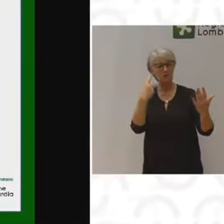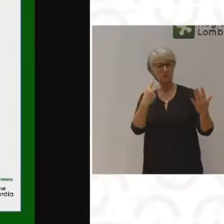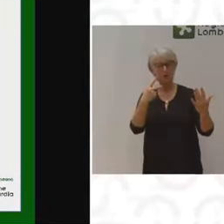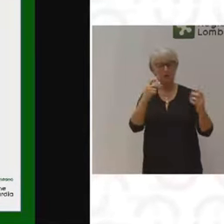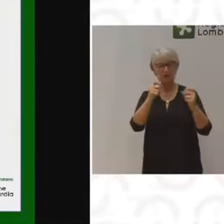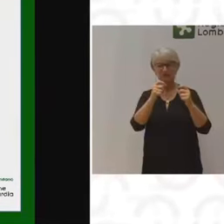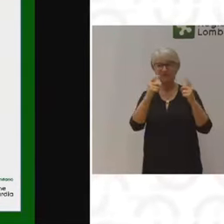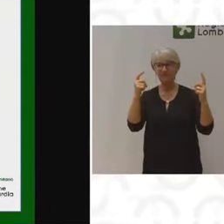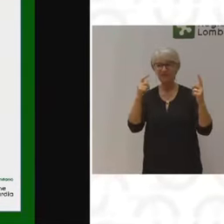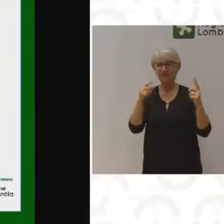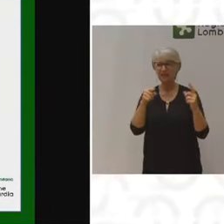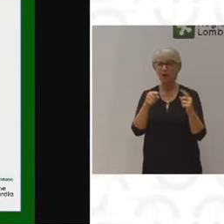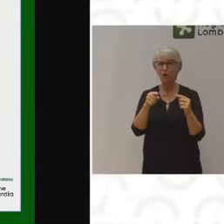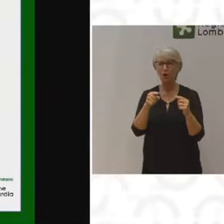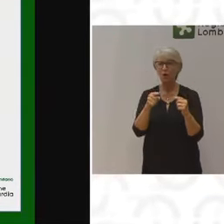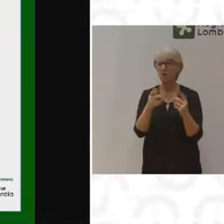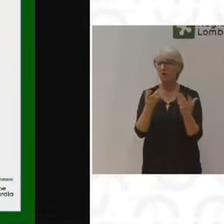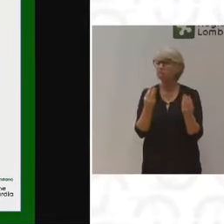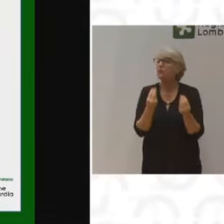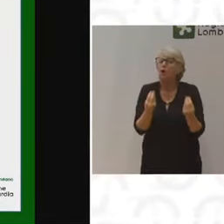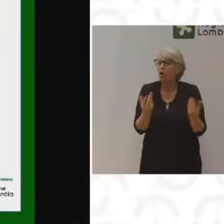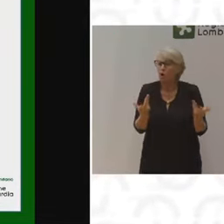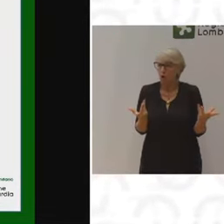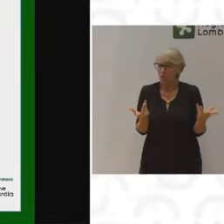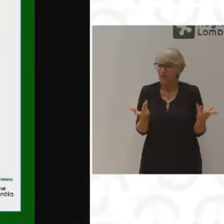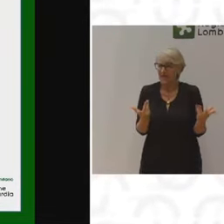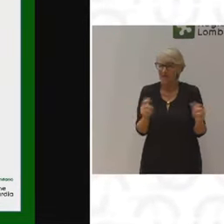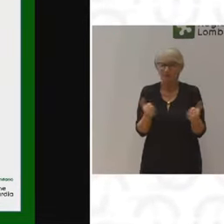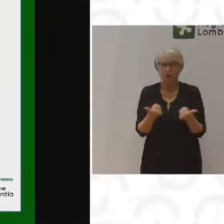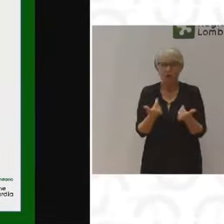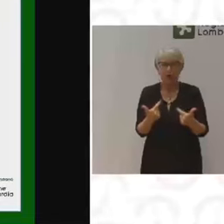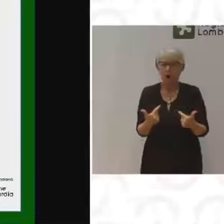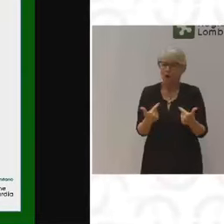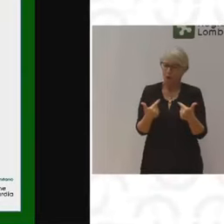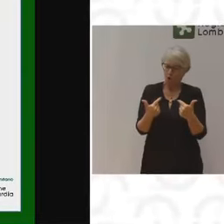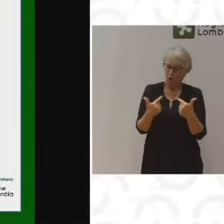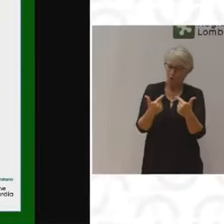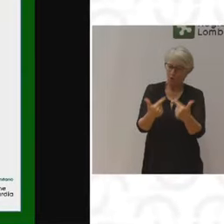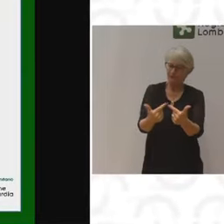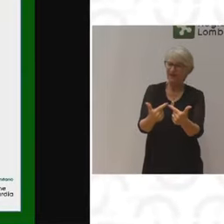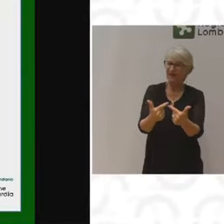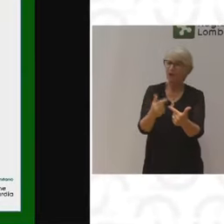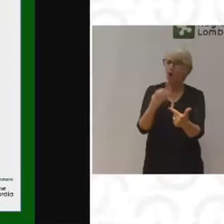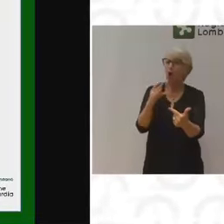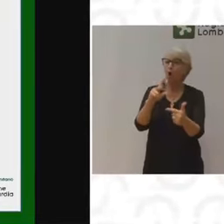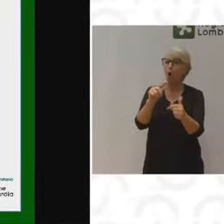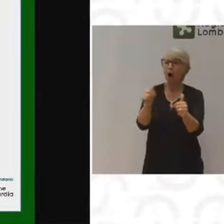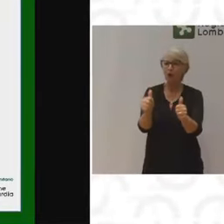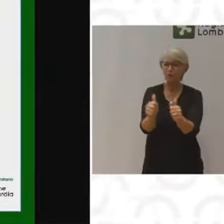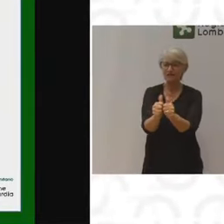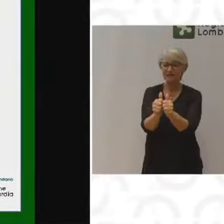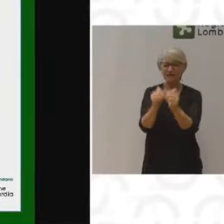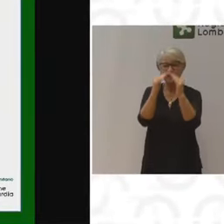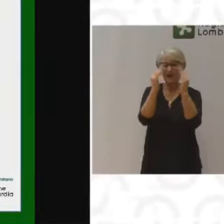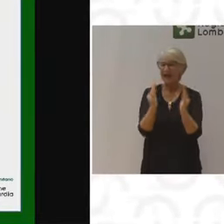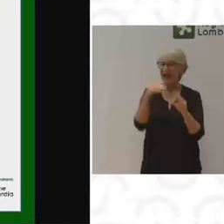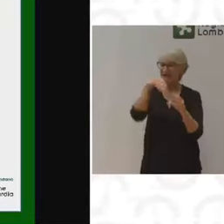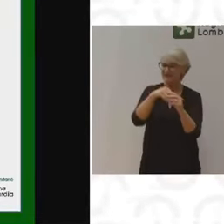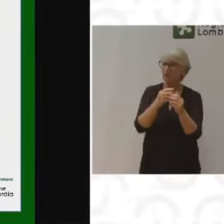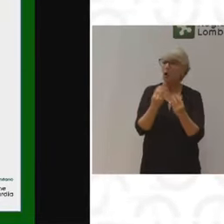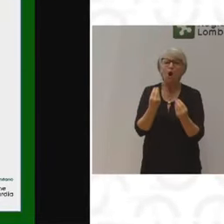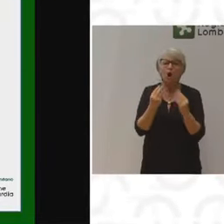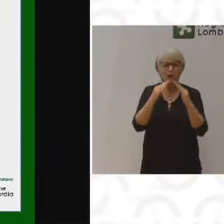video in particolare a che cos'è l'offerta del co-housing, cos'è l'appartamento, che cosa